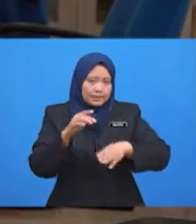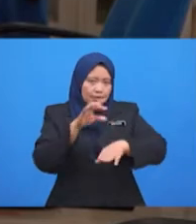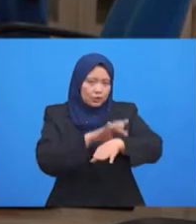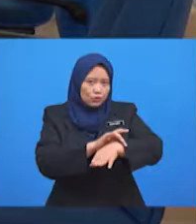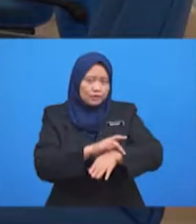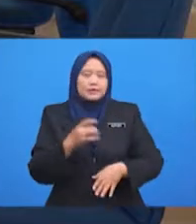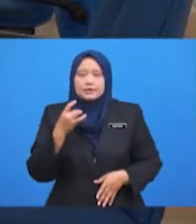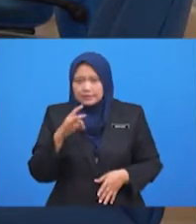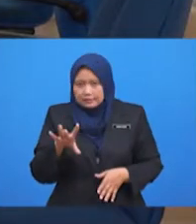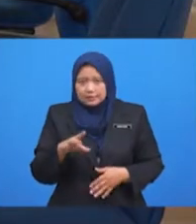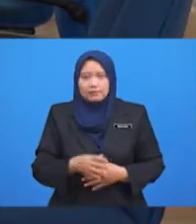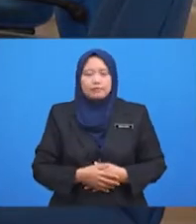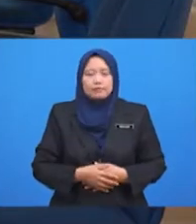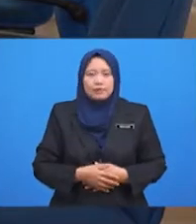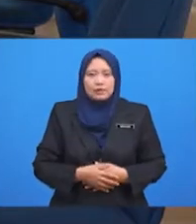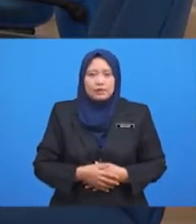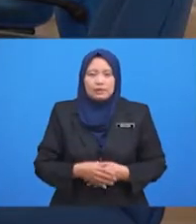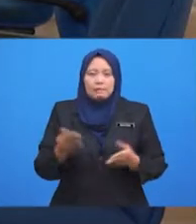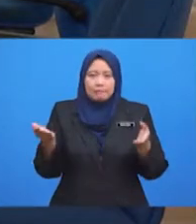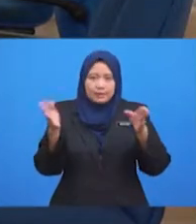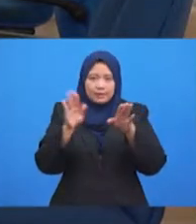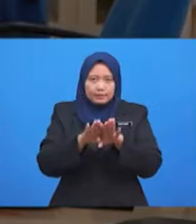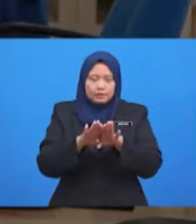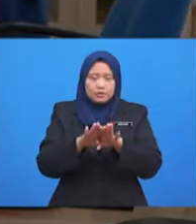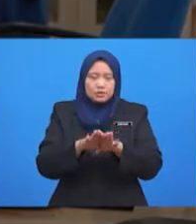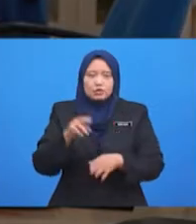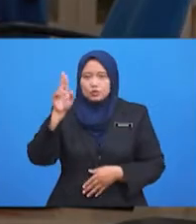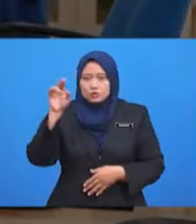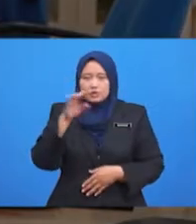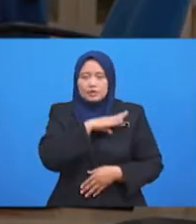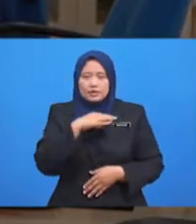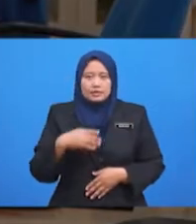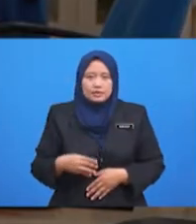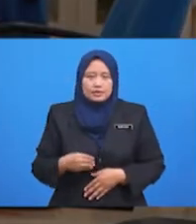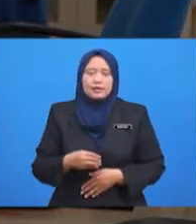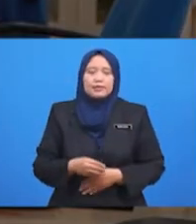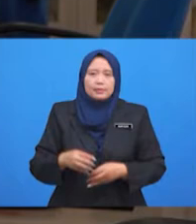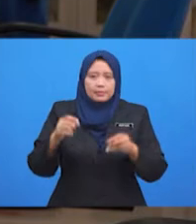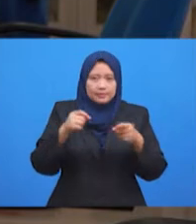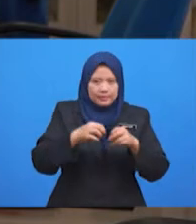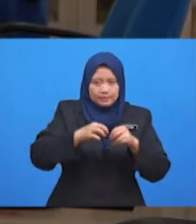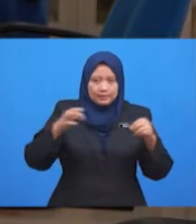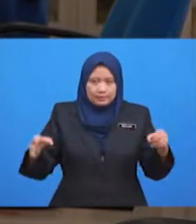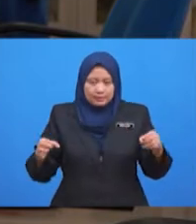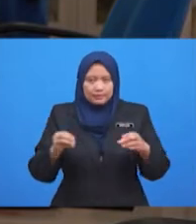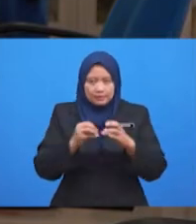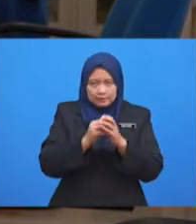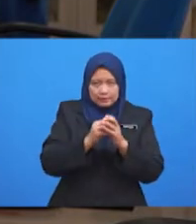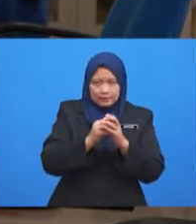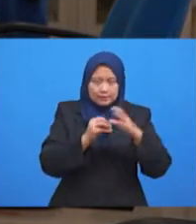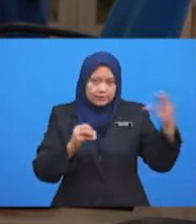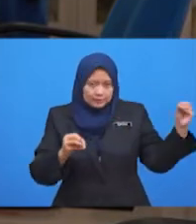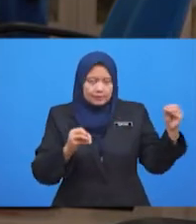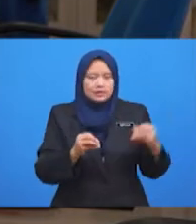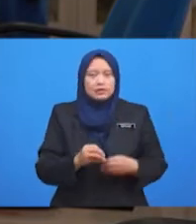10 minit. Padamkan suis dan tanggalkan prop. Selepas proses rangsangan aktiviti sel-sel,